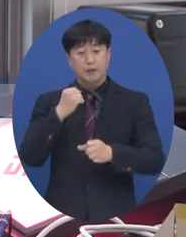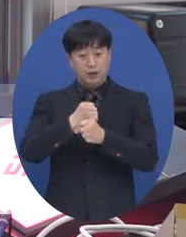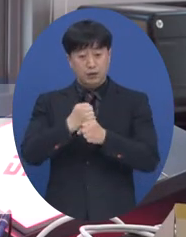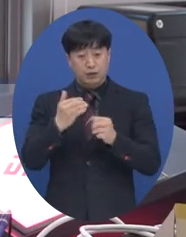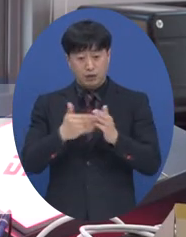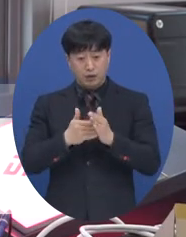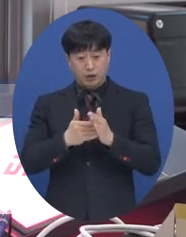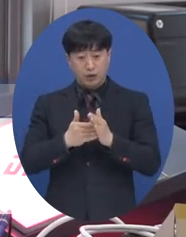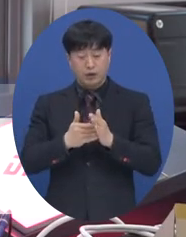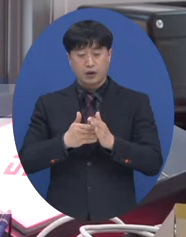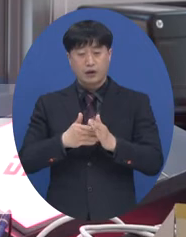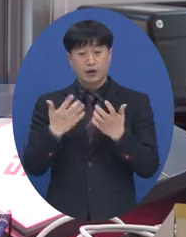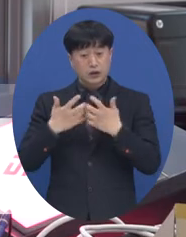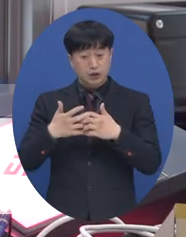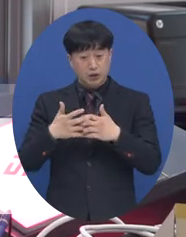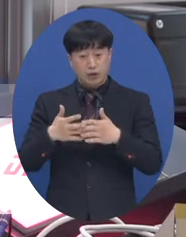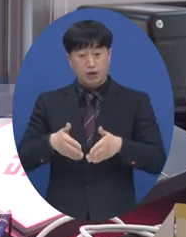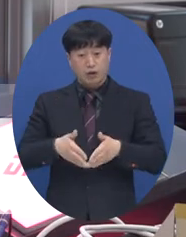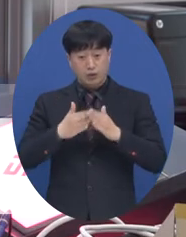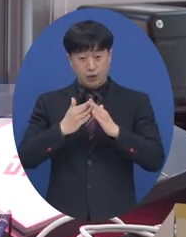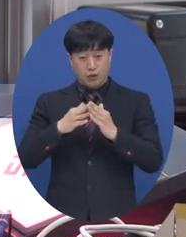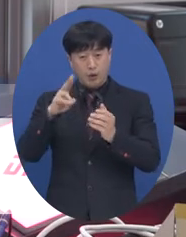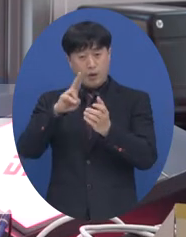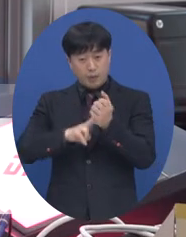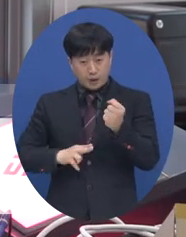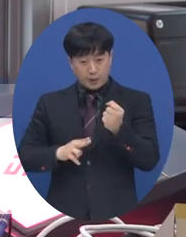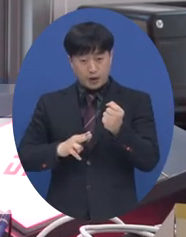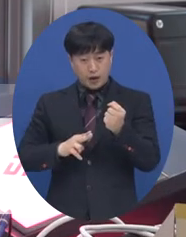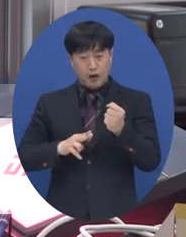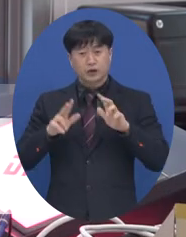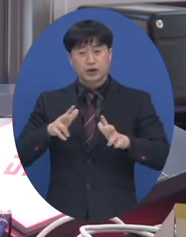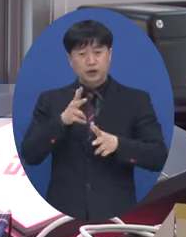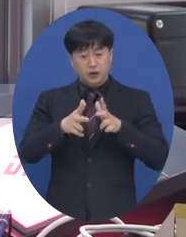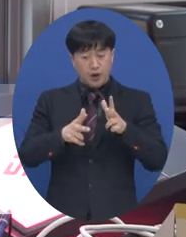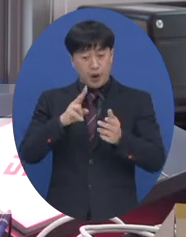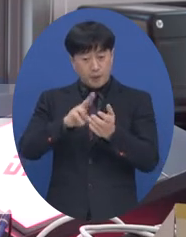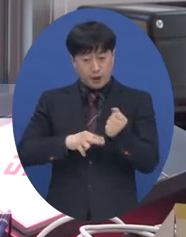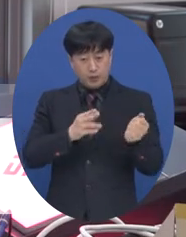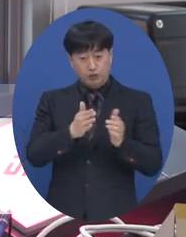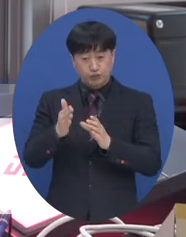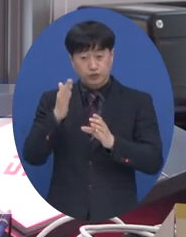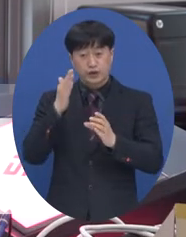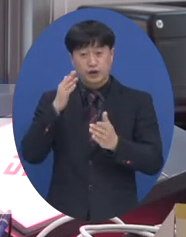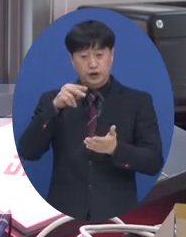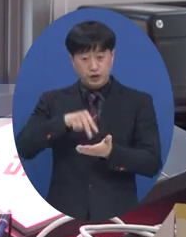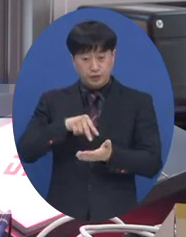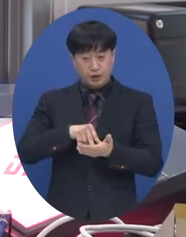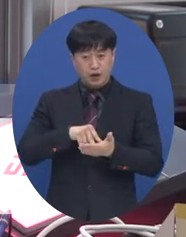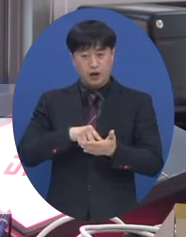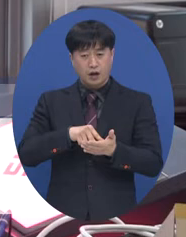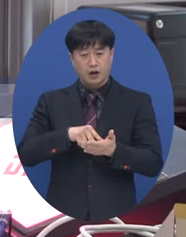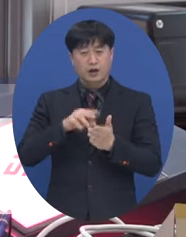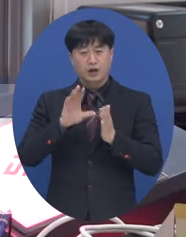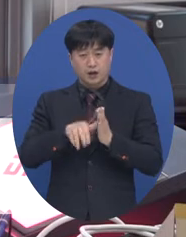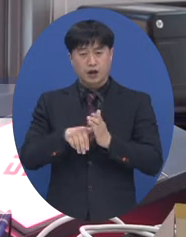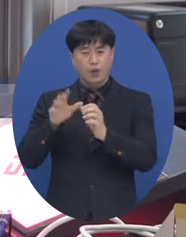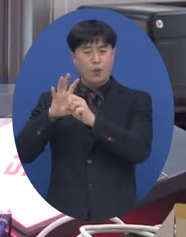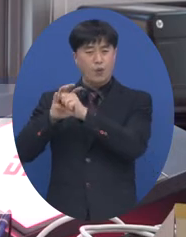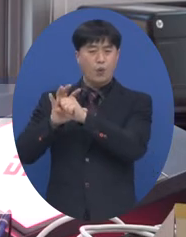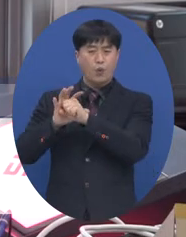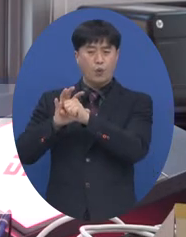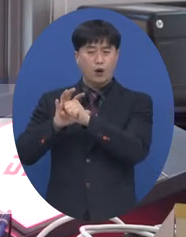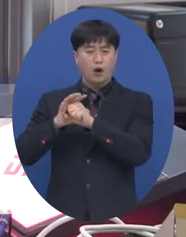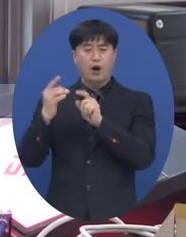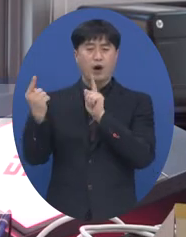했고 장비들을 이제 세팅을 하고 판매 일 같 위치 사업화로 이제 판매를 해야 되는 상황에 된 시점에